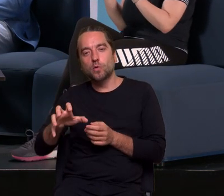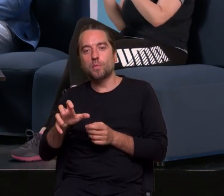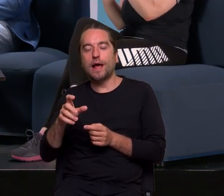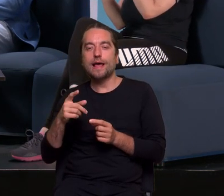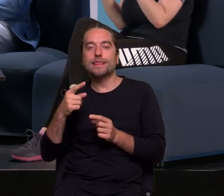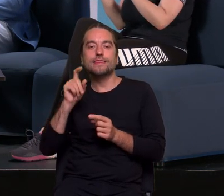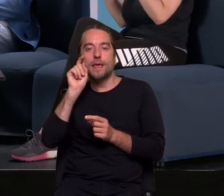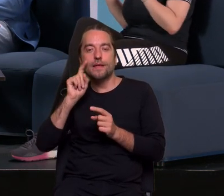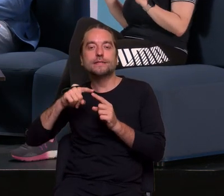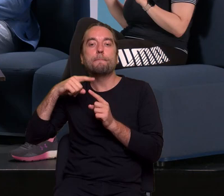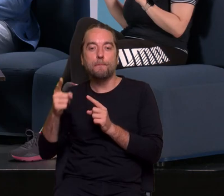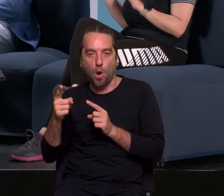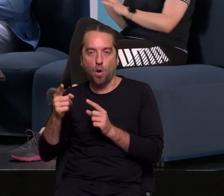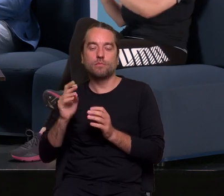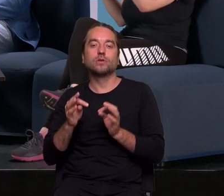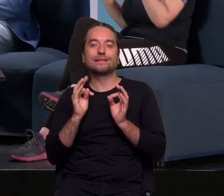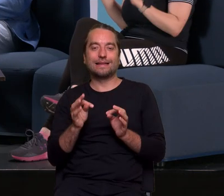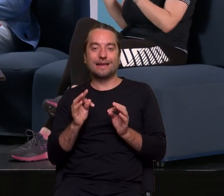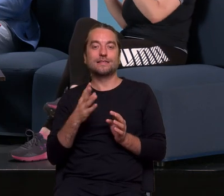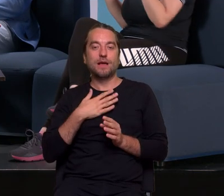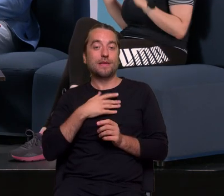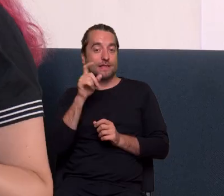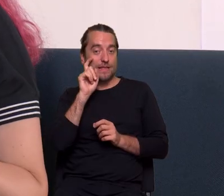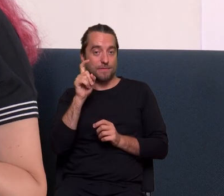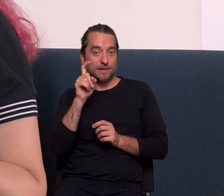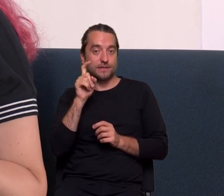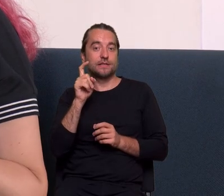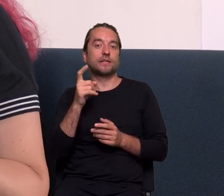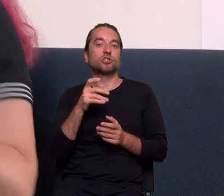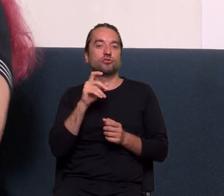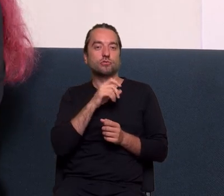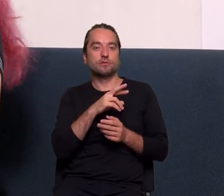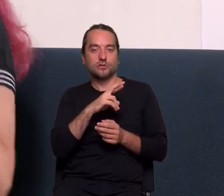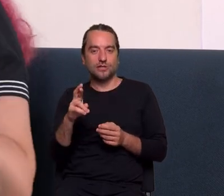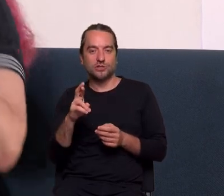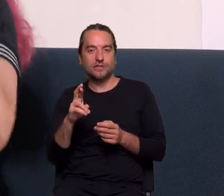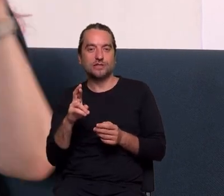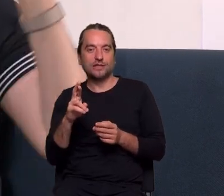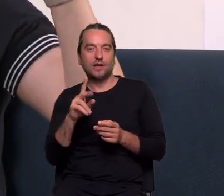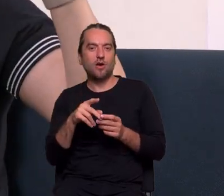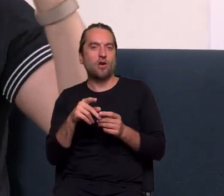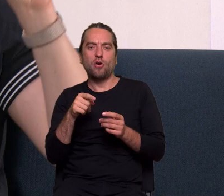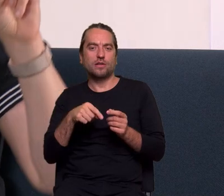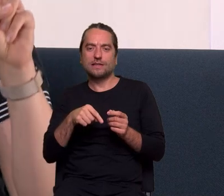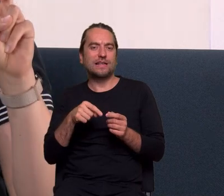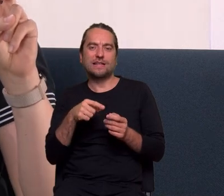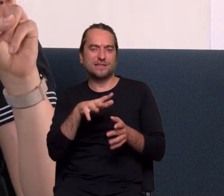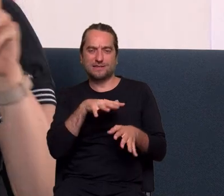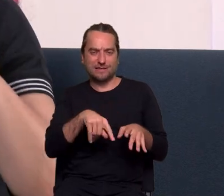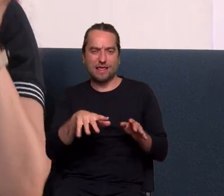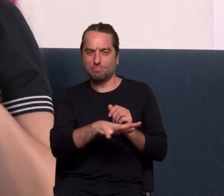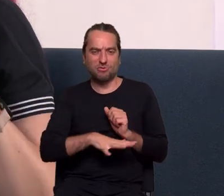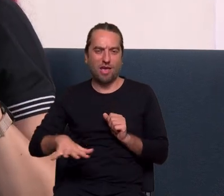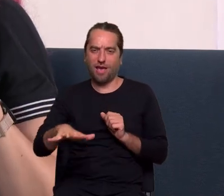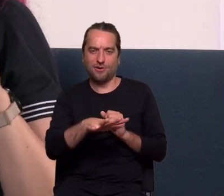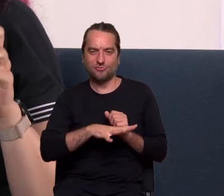teraz pojawiają się też rzeczy z Niemiec, które pojawiają się na przykład na targach staroci, które nie są, jakby nie są tutejsze, nie są ziemie odzyskańcze. Mi